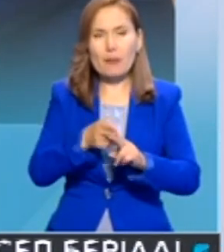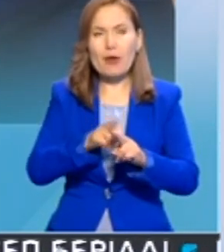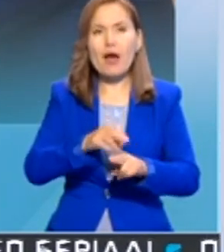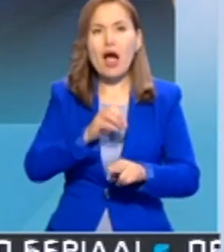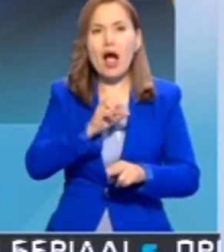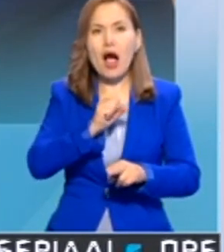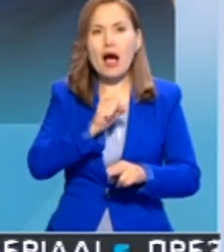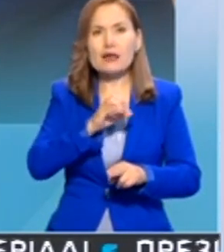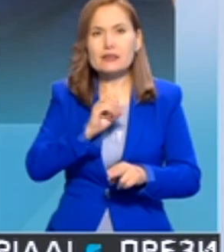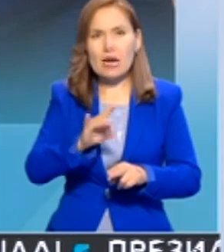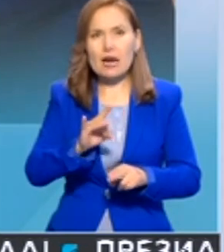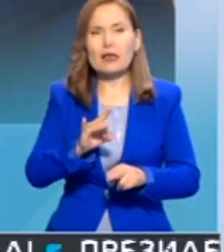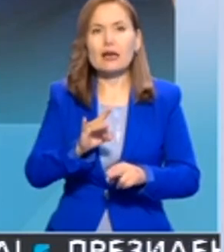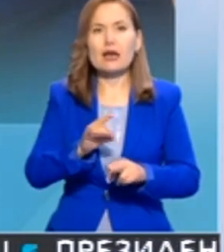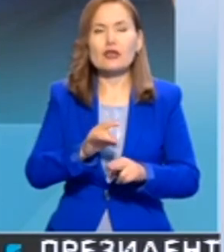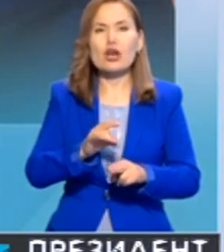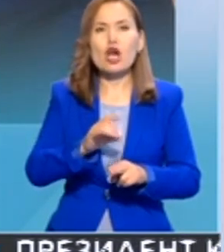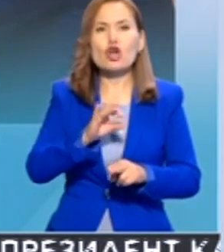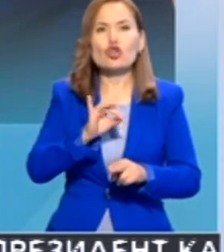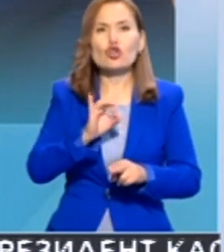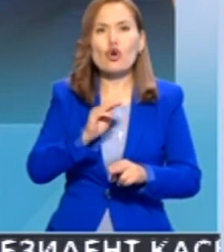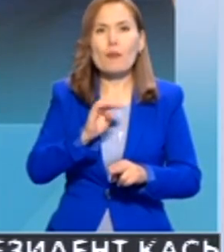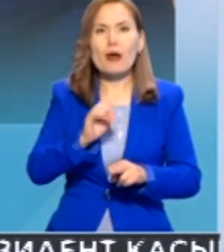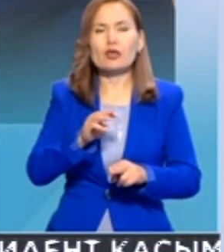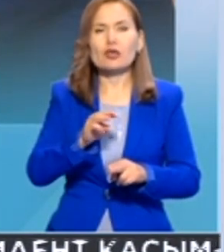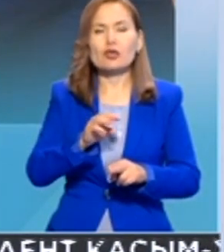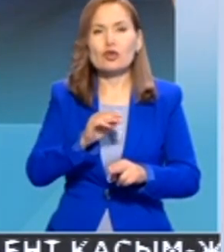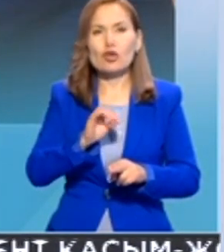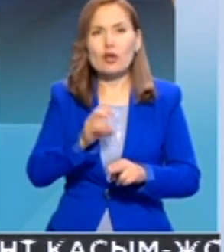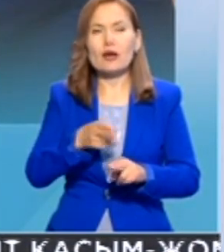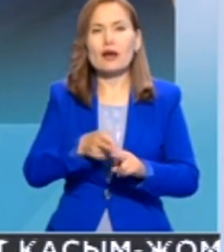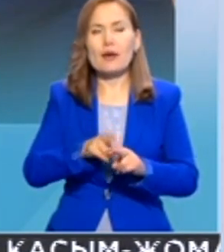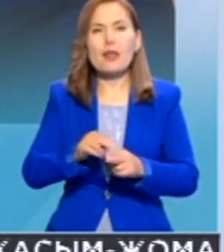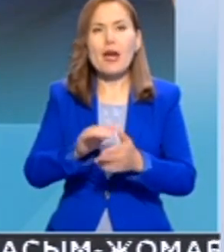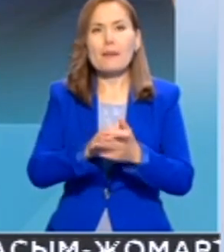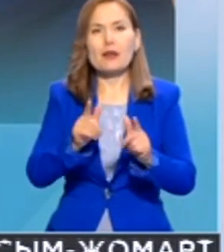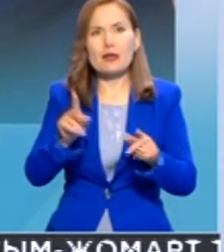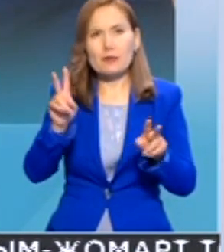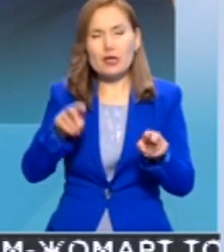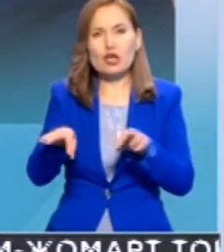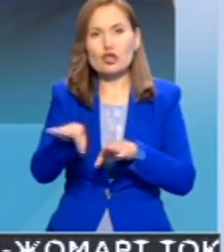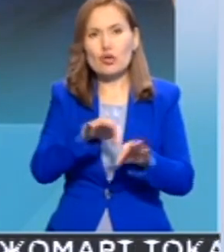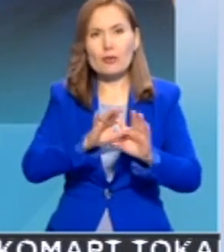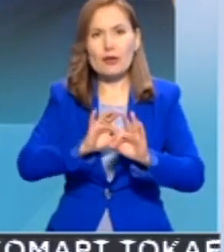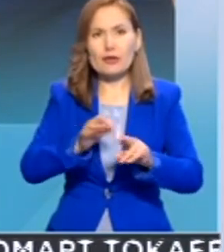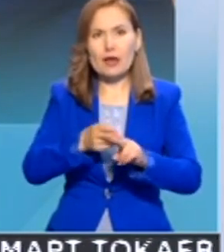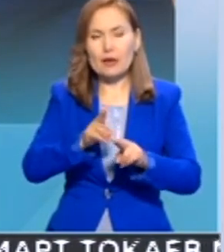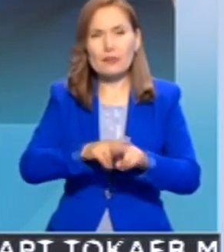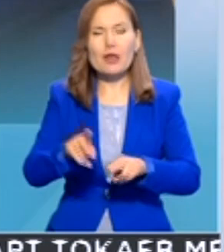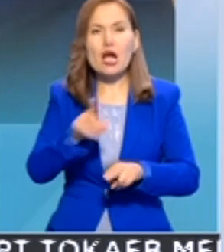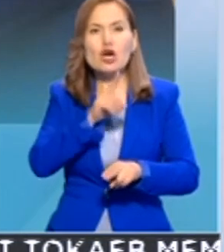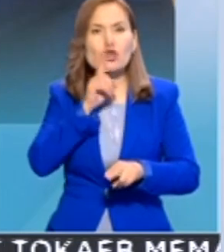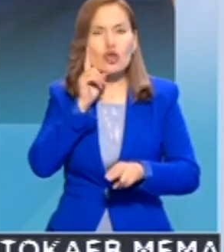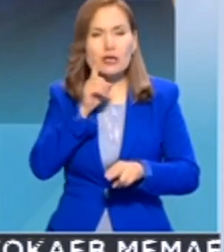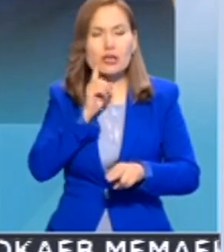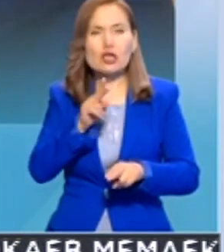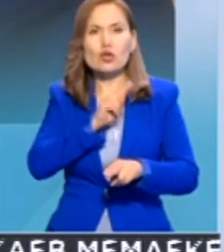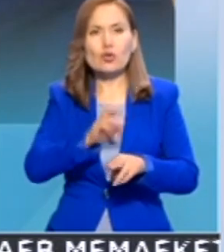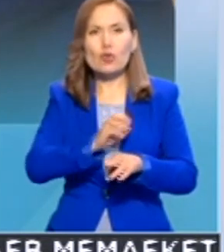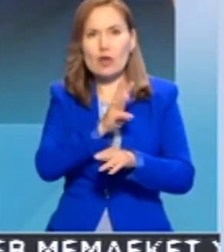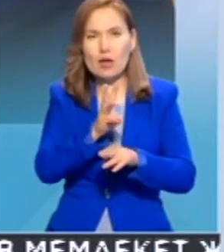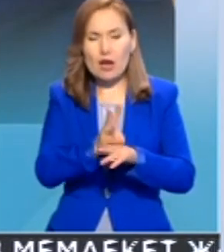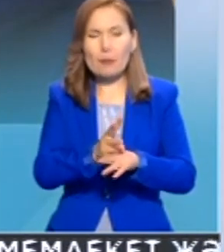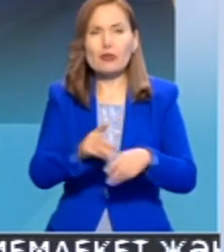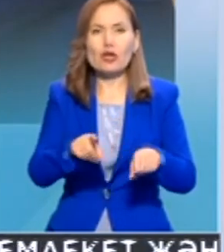асар, туған жерге тағзым, жомарт тілек және бейбітшілік пен келісім атты жобалар жайлы айтты. Кездесу барысында жастар арасындағы жұмыссыздықты